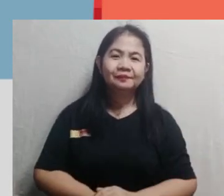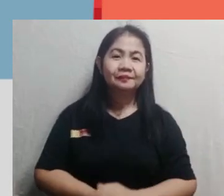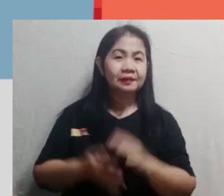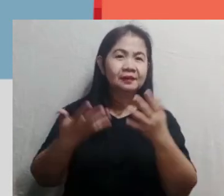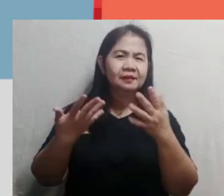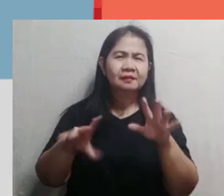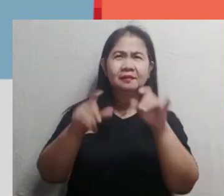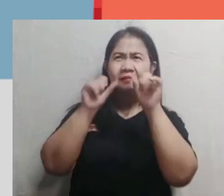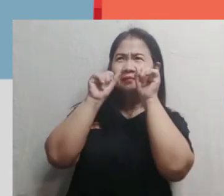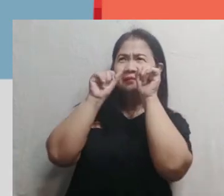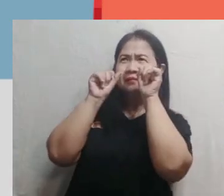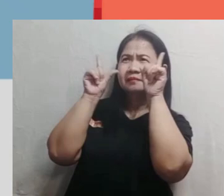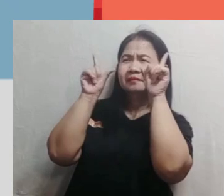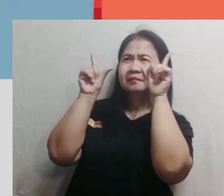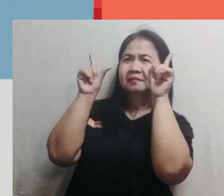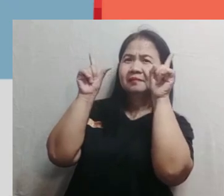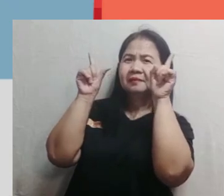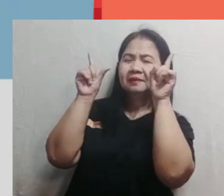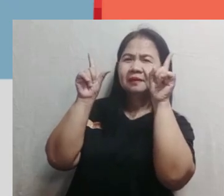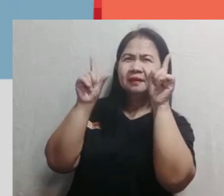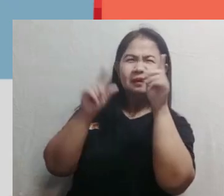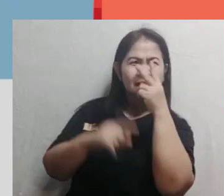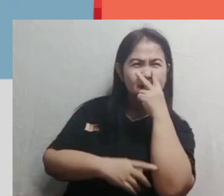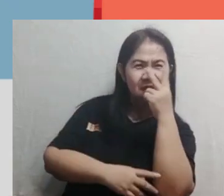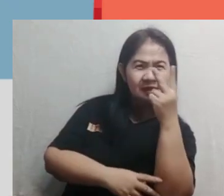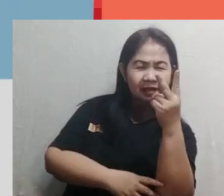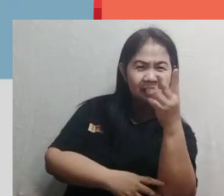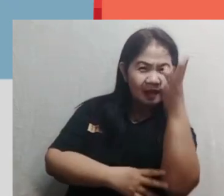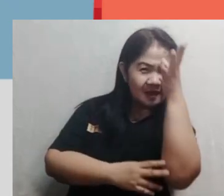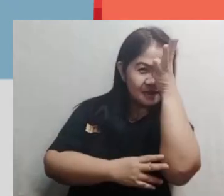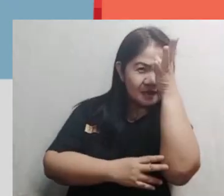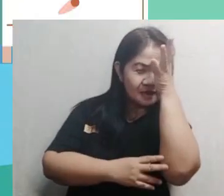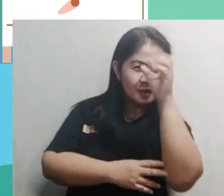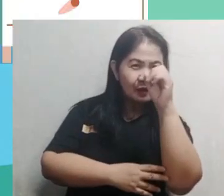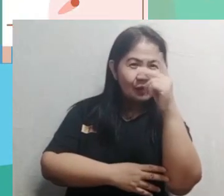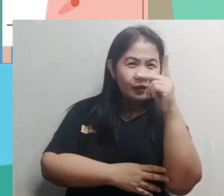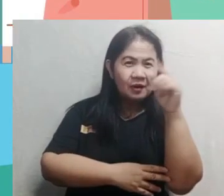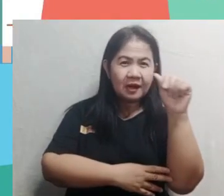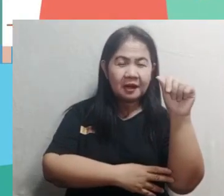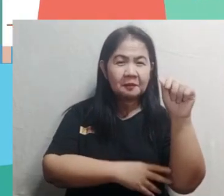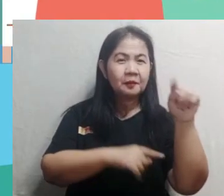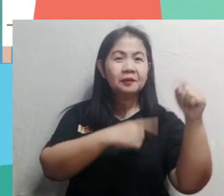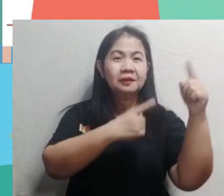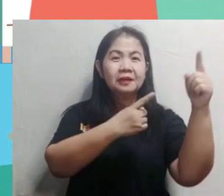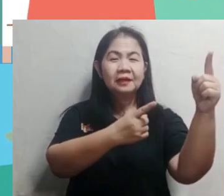pagkagising ni Helen ay nakita niya ang kanyang tatay Oka na papasok sa trabaho.